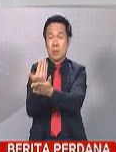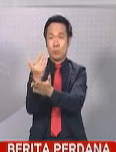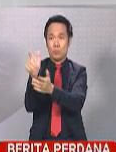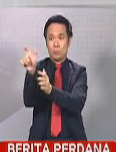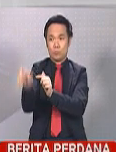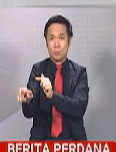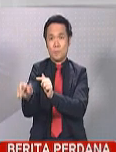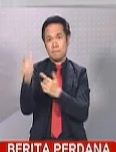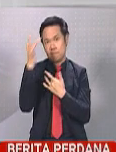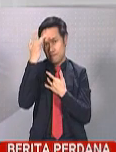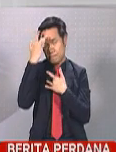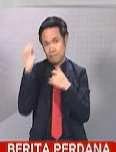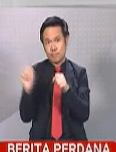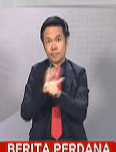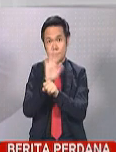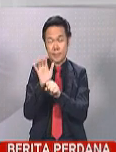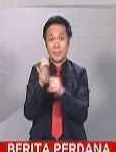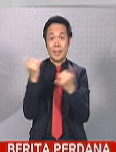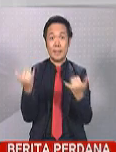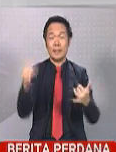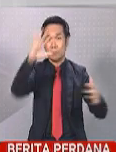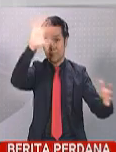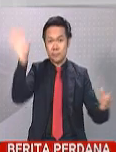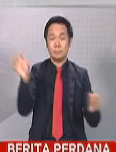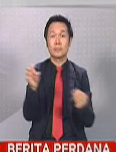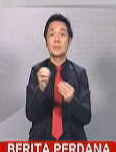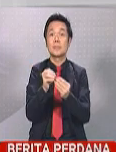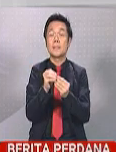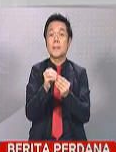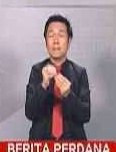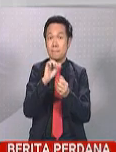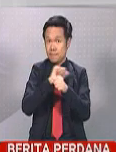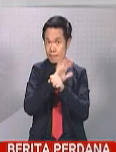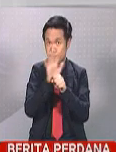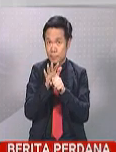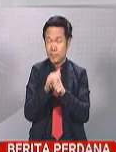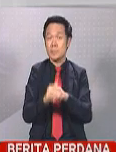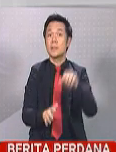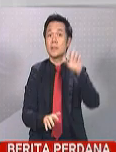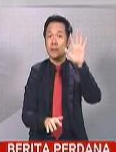dilaporkan. Ini menjadikan jumlah kumulatif kes positif di Malaysia sebanyak